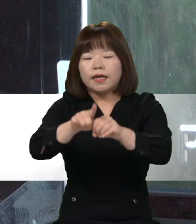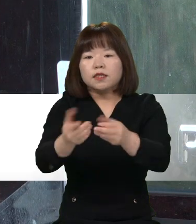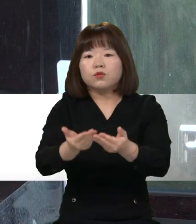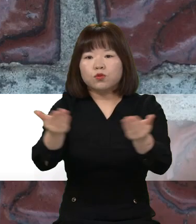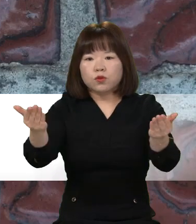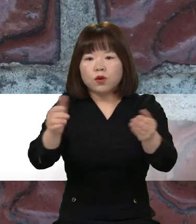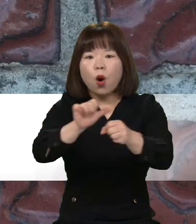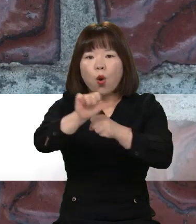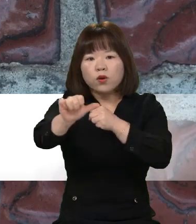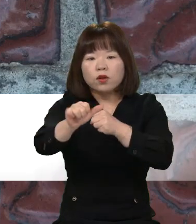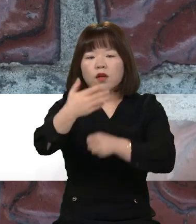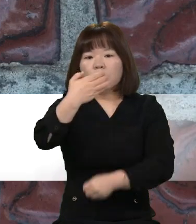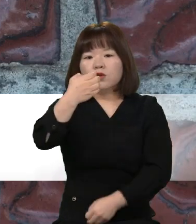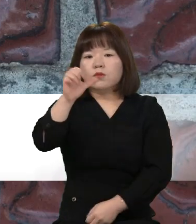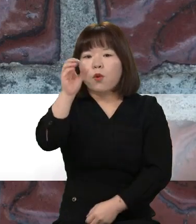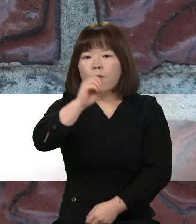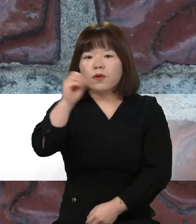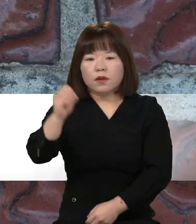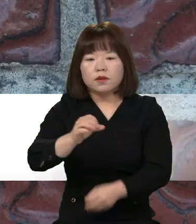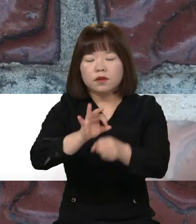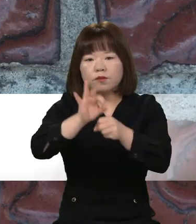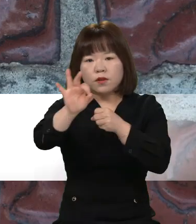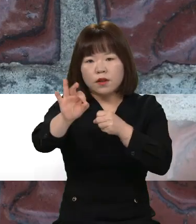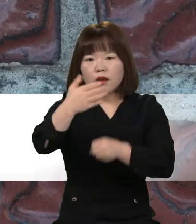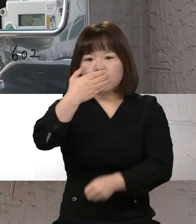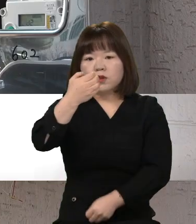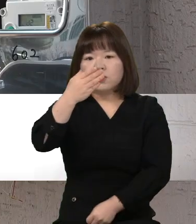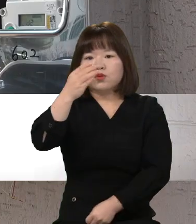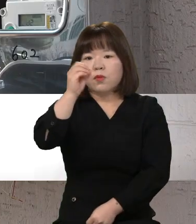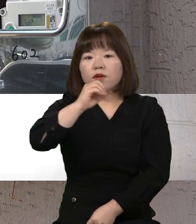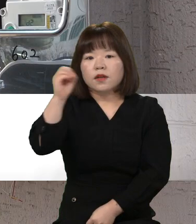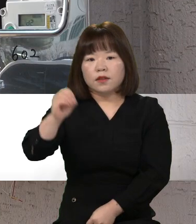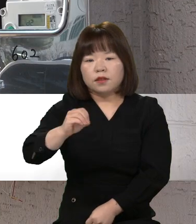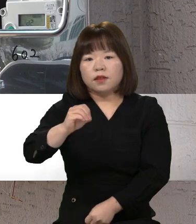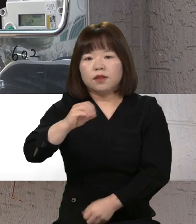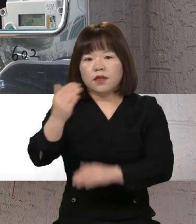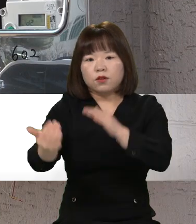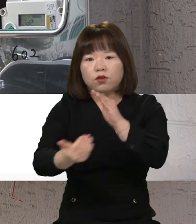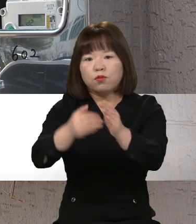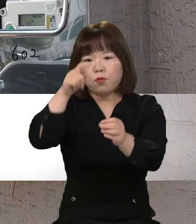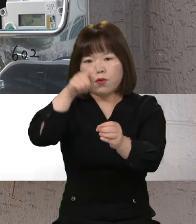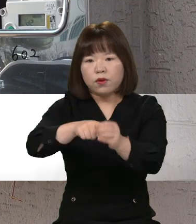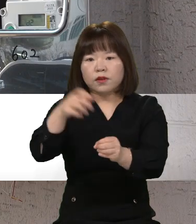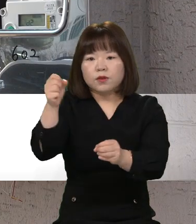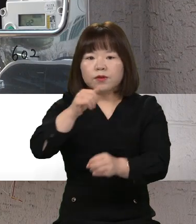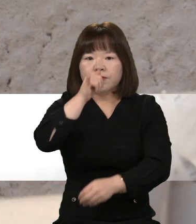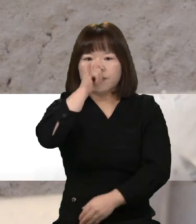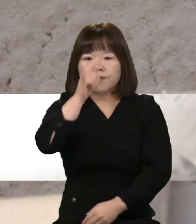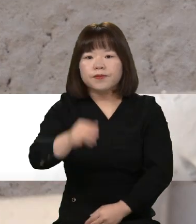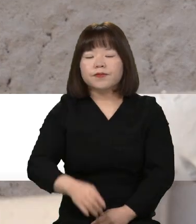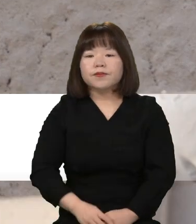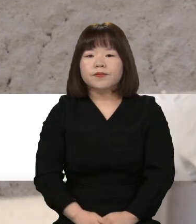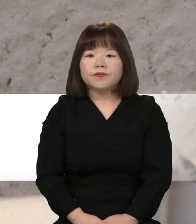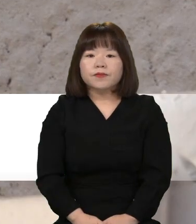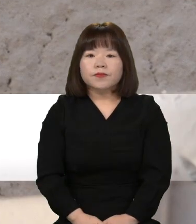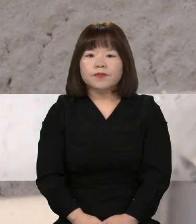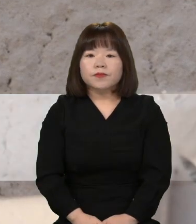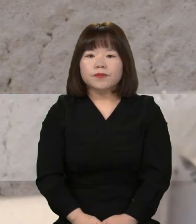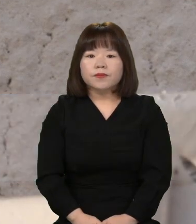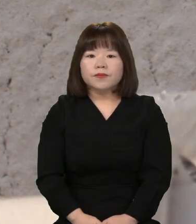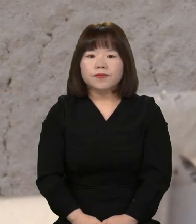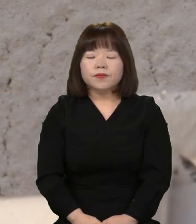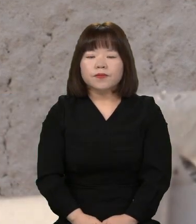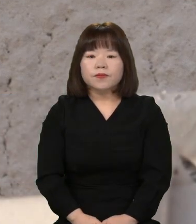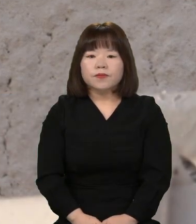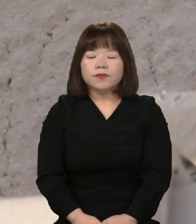도시가스 보급률을 5년 이내 95% 10년 이내 99%를 달성하는 에너지 복지 실현을 목표로 하고